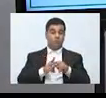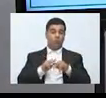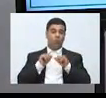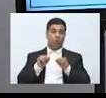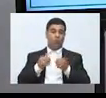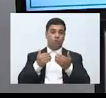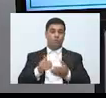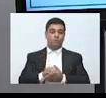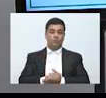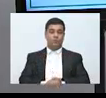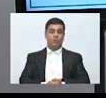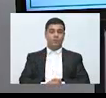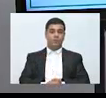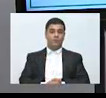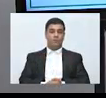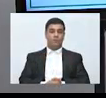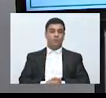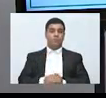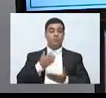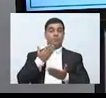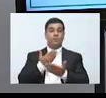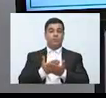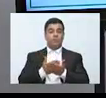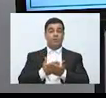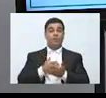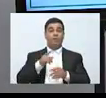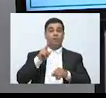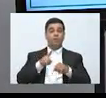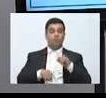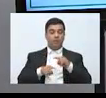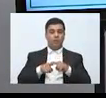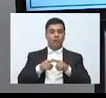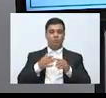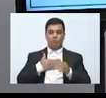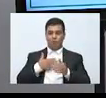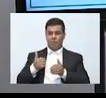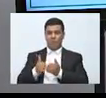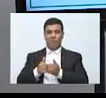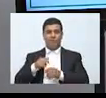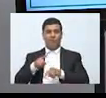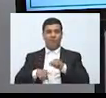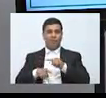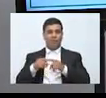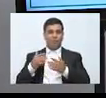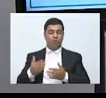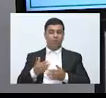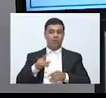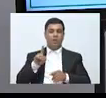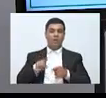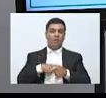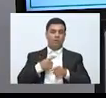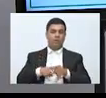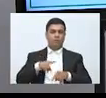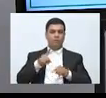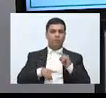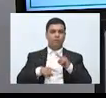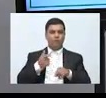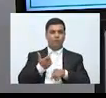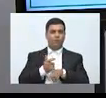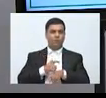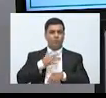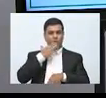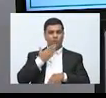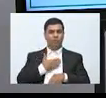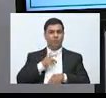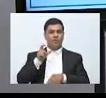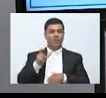мумкин. Масалан, ватан ватандош бўлиши мумкин. Ёки ватанпарварлик.